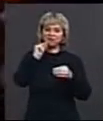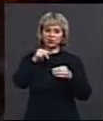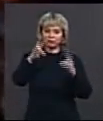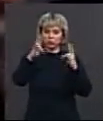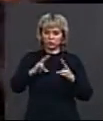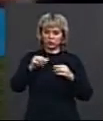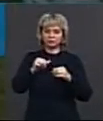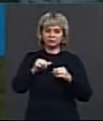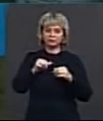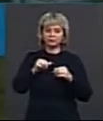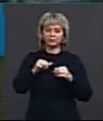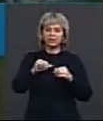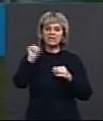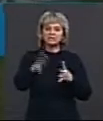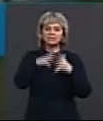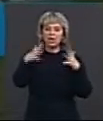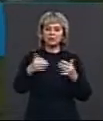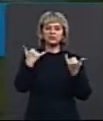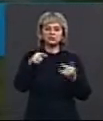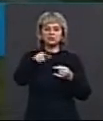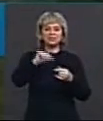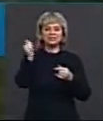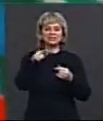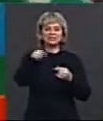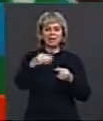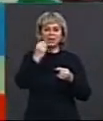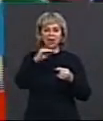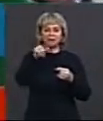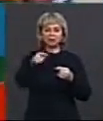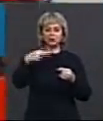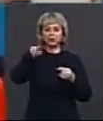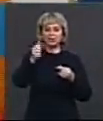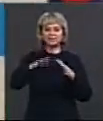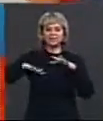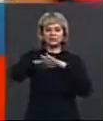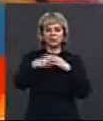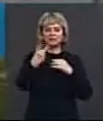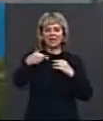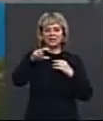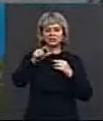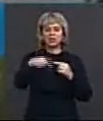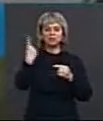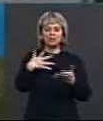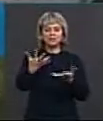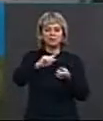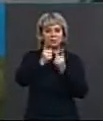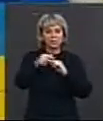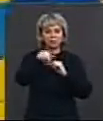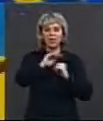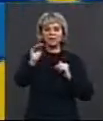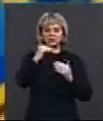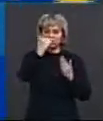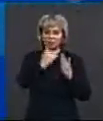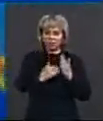ущерб. Самый большой теперь еще и самый комфортный. Донецкий двор в 2 гектара первым преобразился по